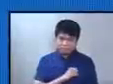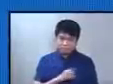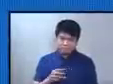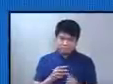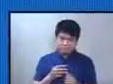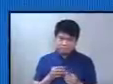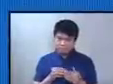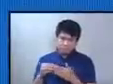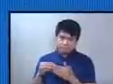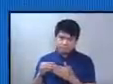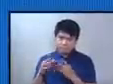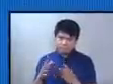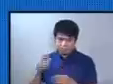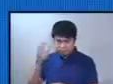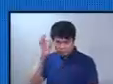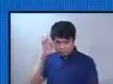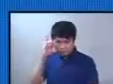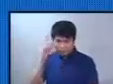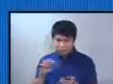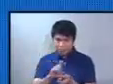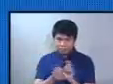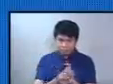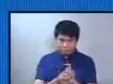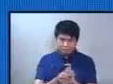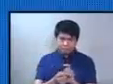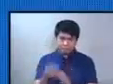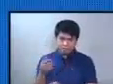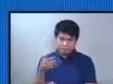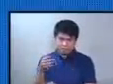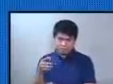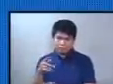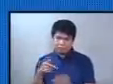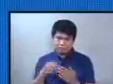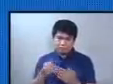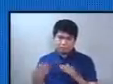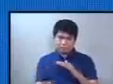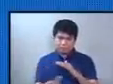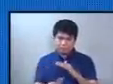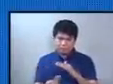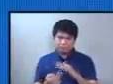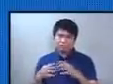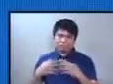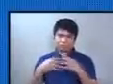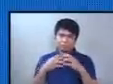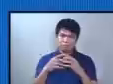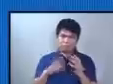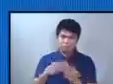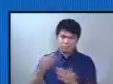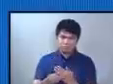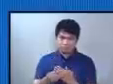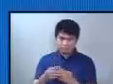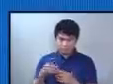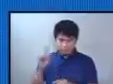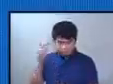Frank Grillo ng pagbago sa listahan ng flagship project sa ilalim ng Build, Build, Build program ng gobyerno. Sagot